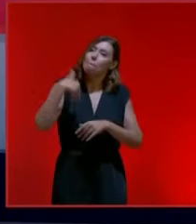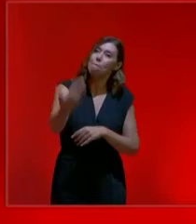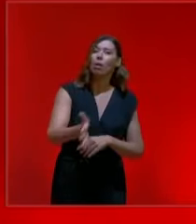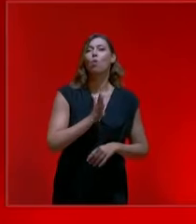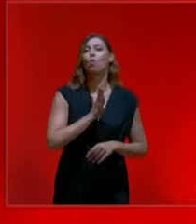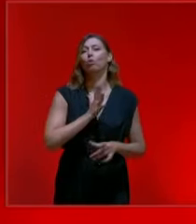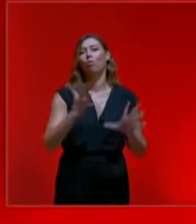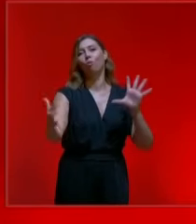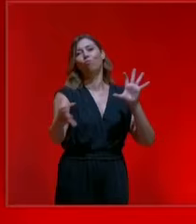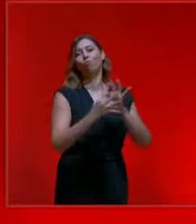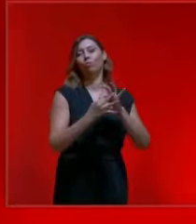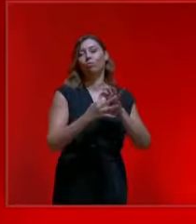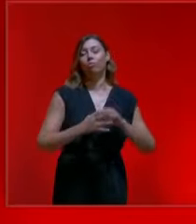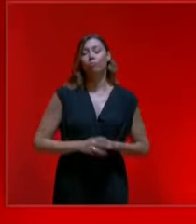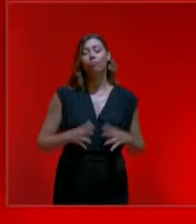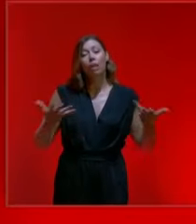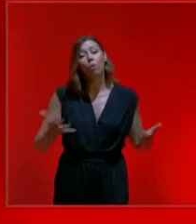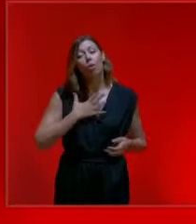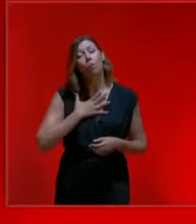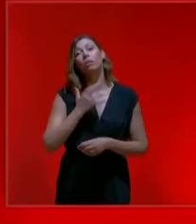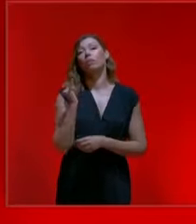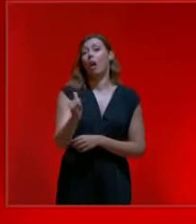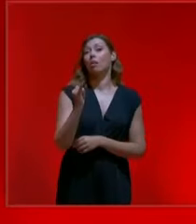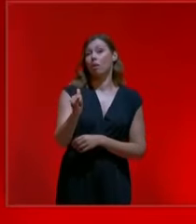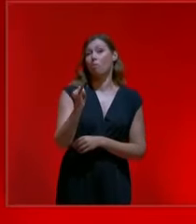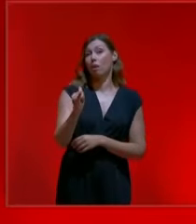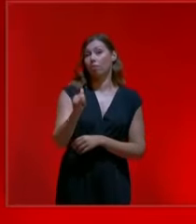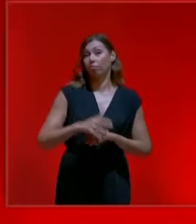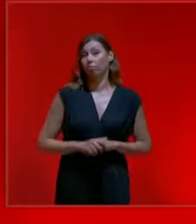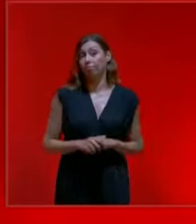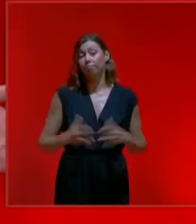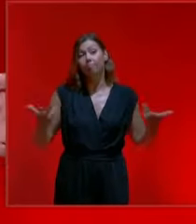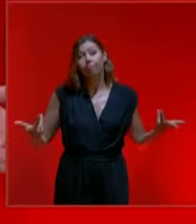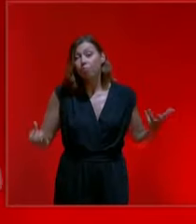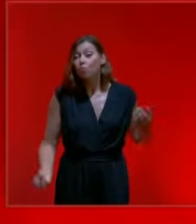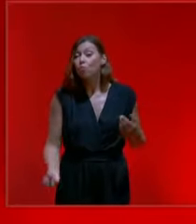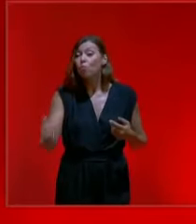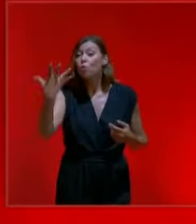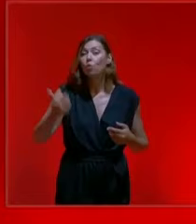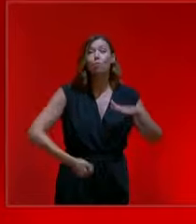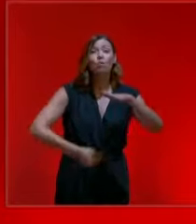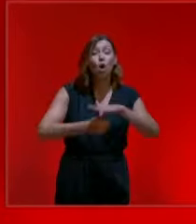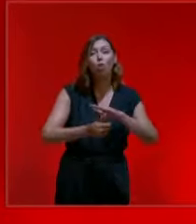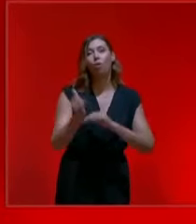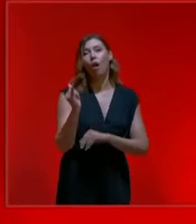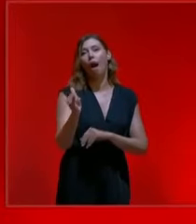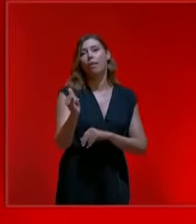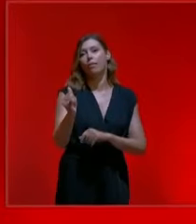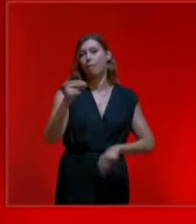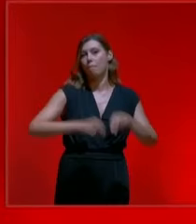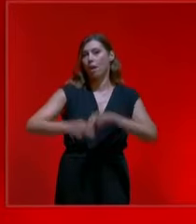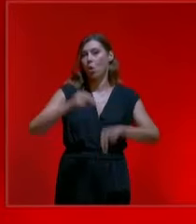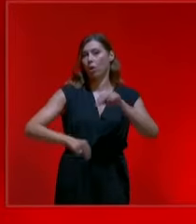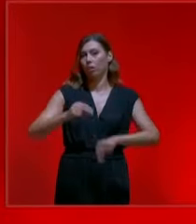σύντροφοι. Αργήσαμε να εκλέξουμε ηγεσία από τη βάση. Ξέρετε και γνωρίζετε ότι υπήρχαν διαφορετικές